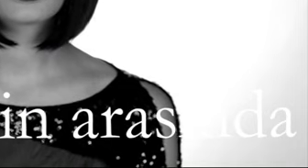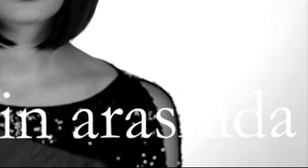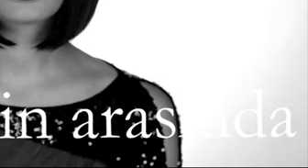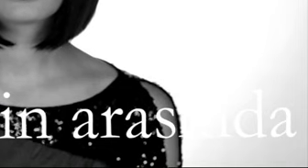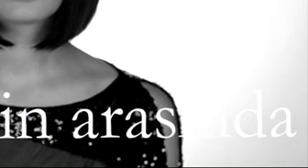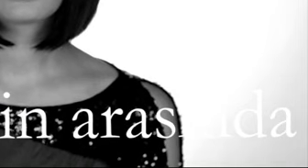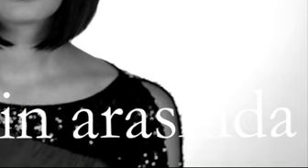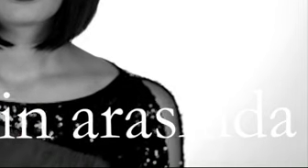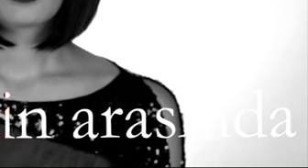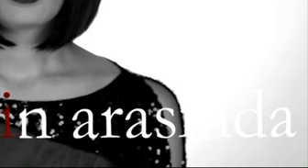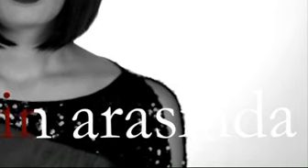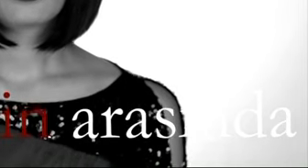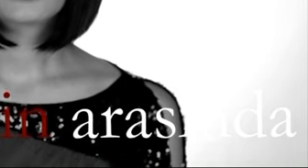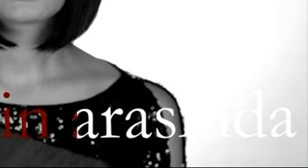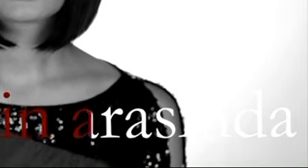tembellerin